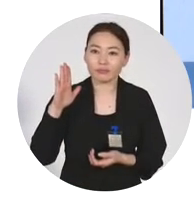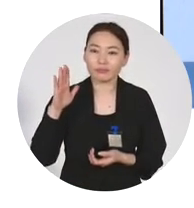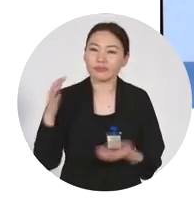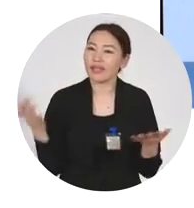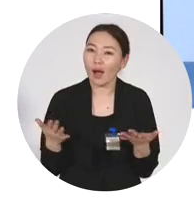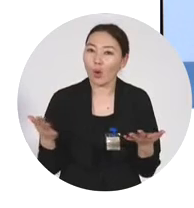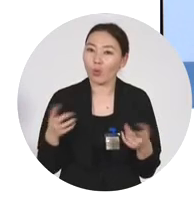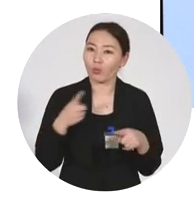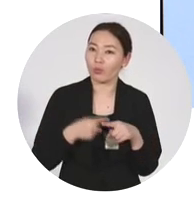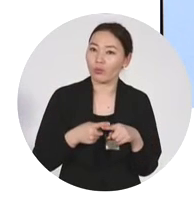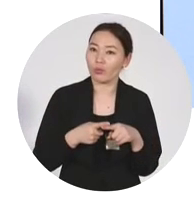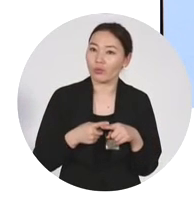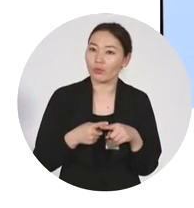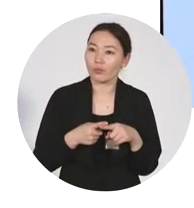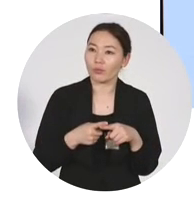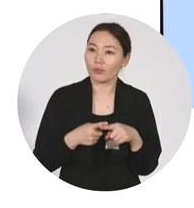харъя.